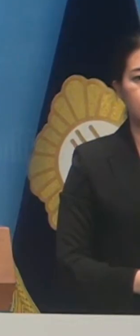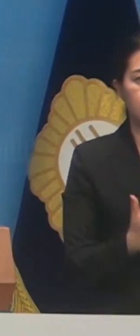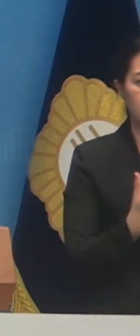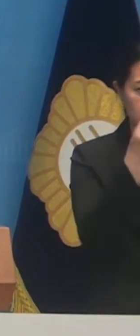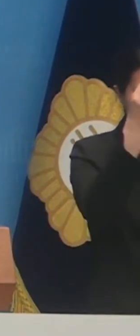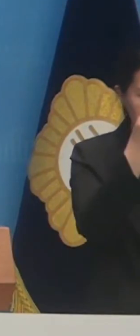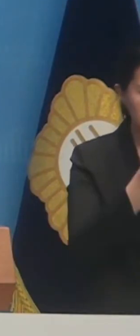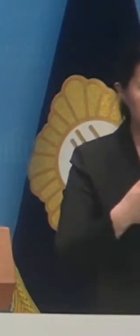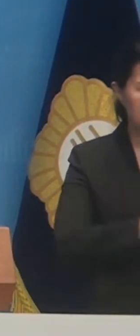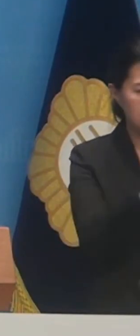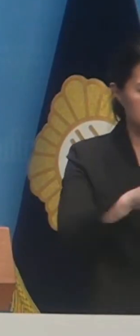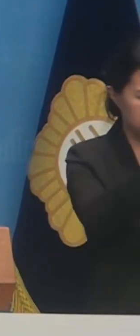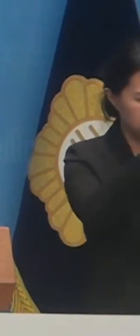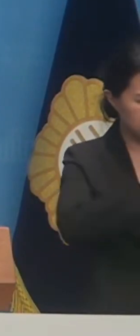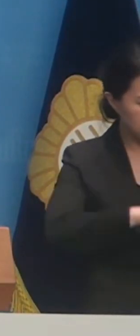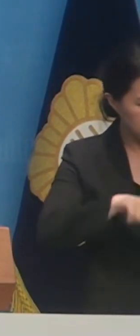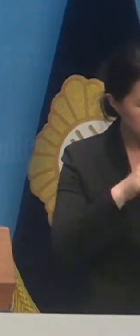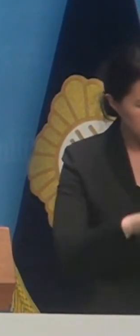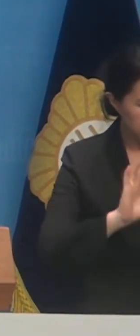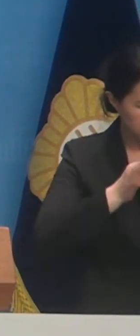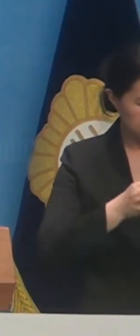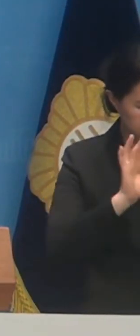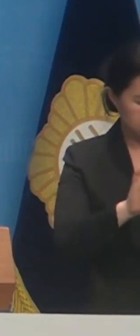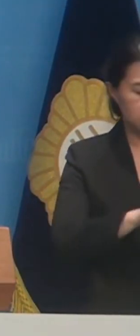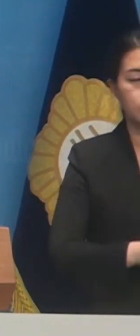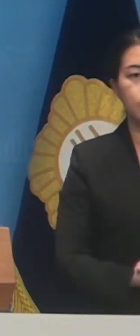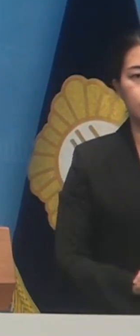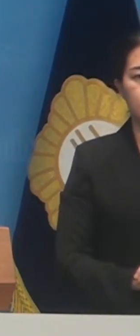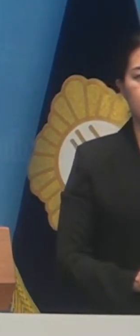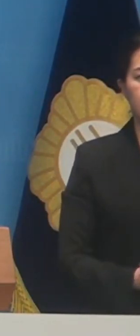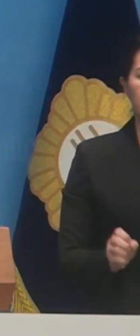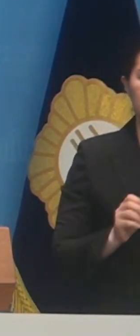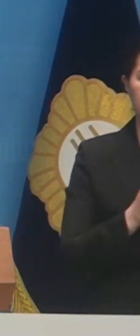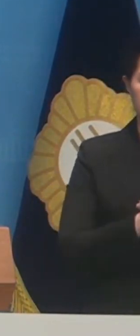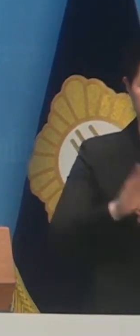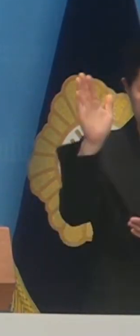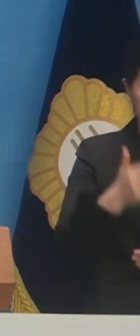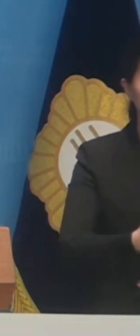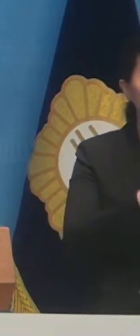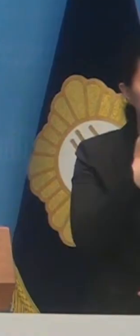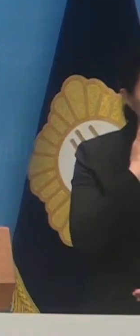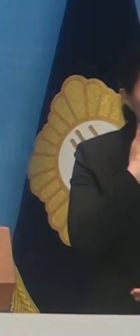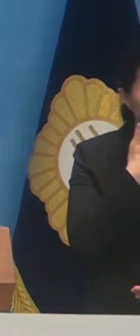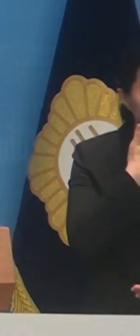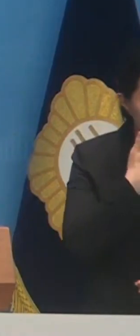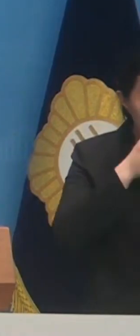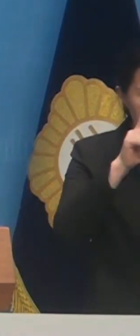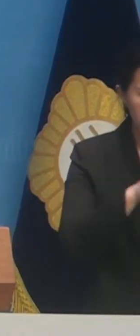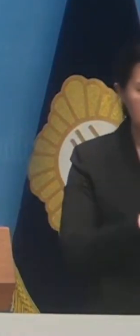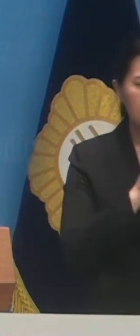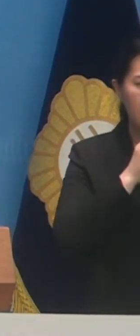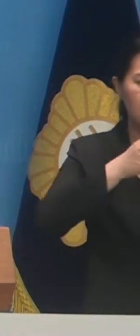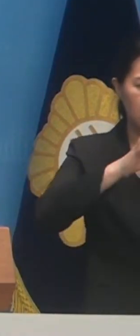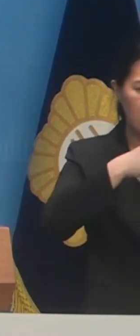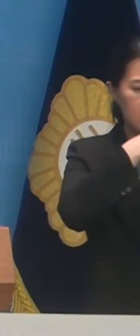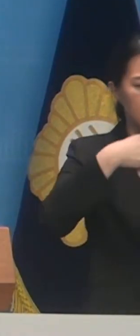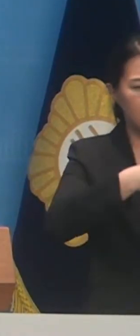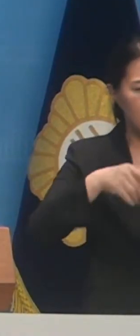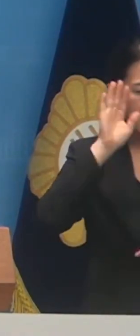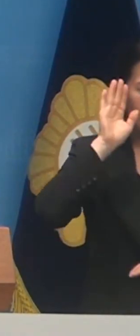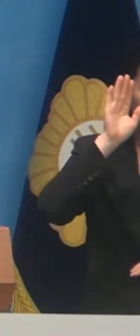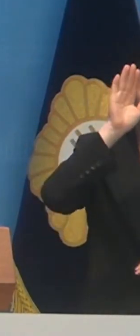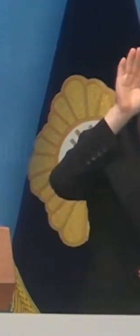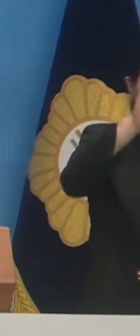머지않아 우리의 역사로부터 반추해 볼 때 청산되지 않은 역사가 얼마나 국가와 민족의